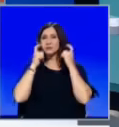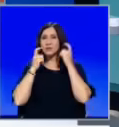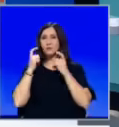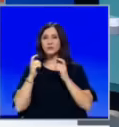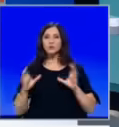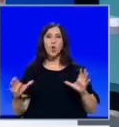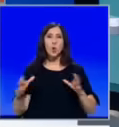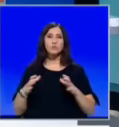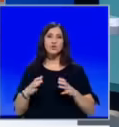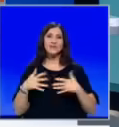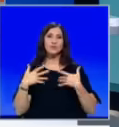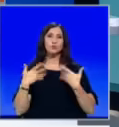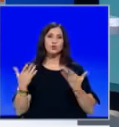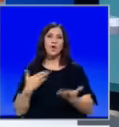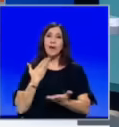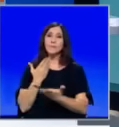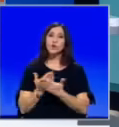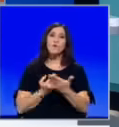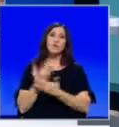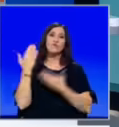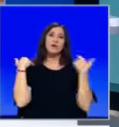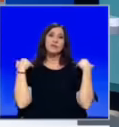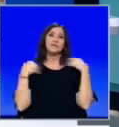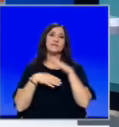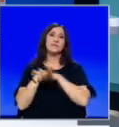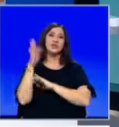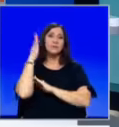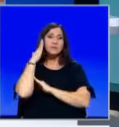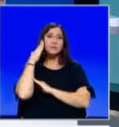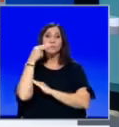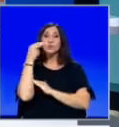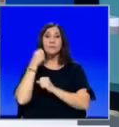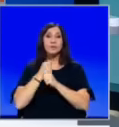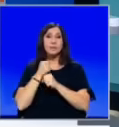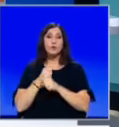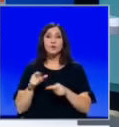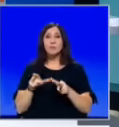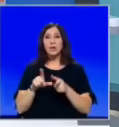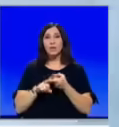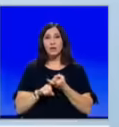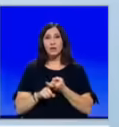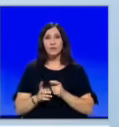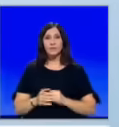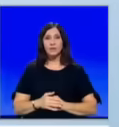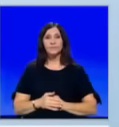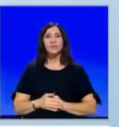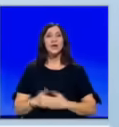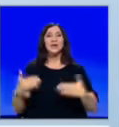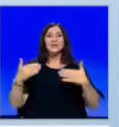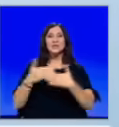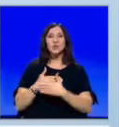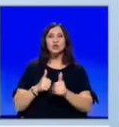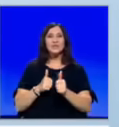с общественото настроение и е предложил нов кандидат за вътрешен министър. По темата работи Милена Кирова. Още с